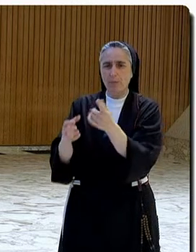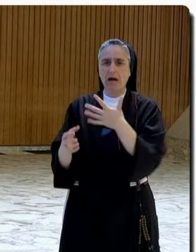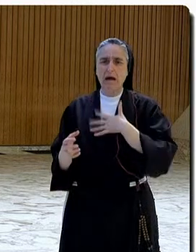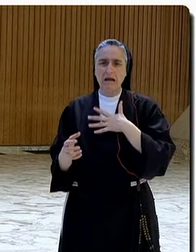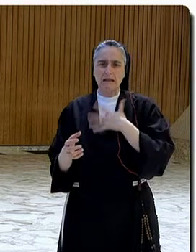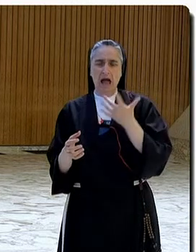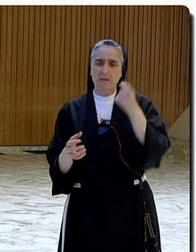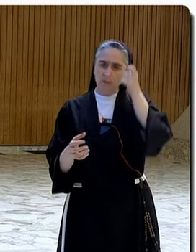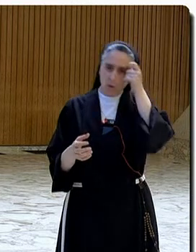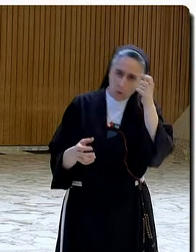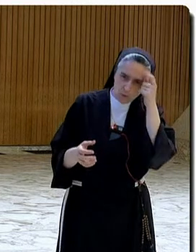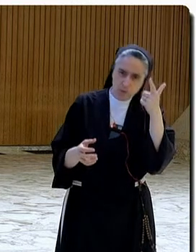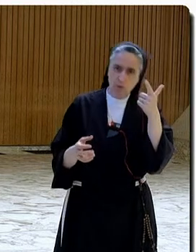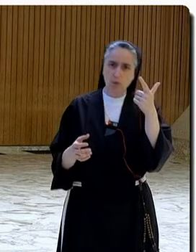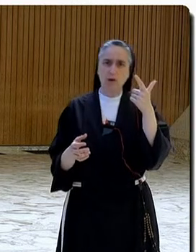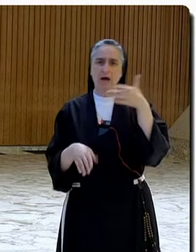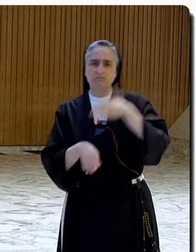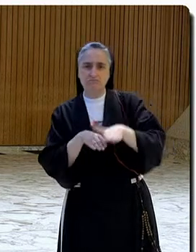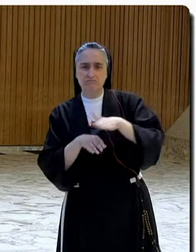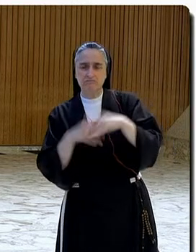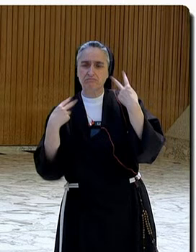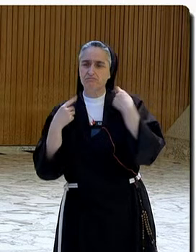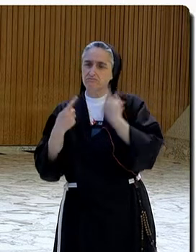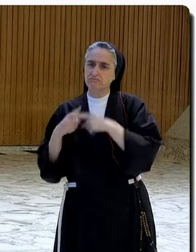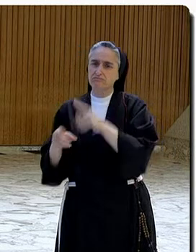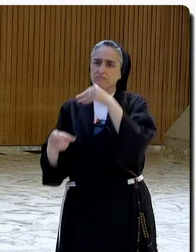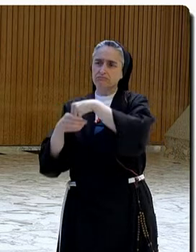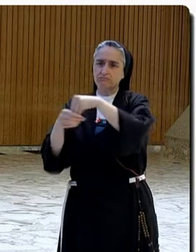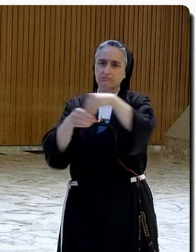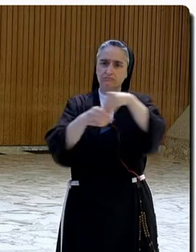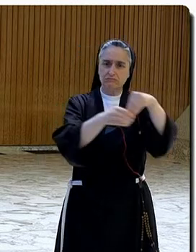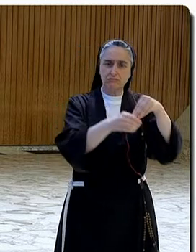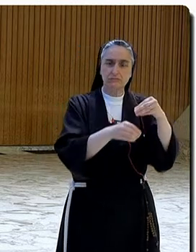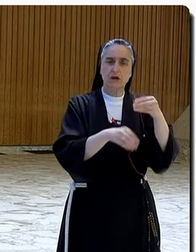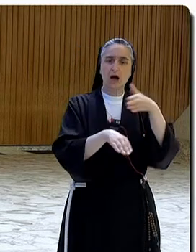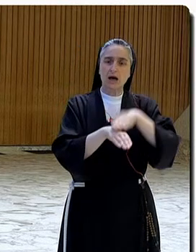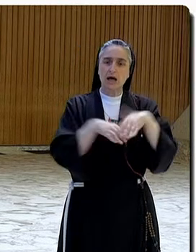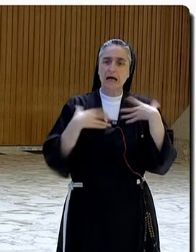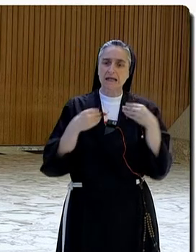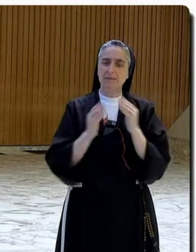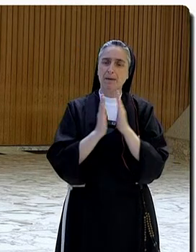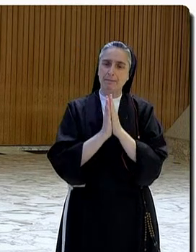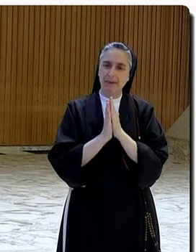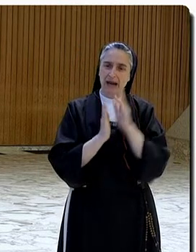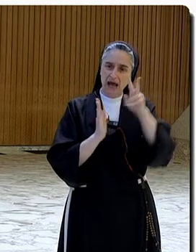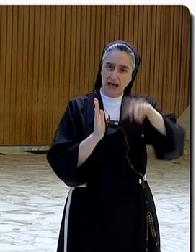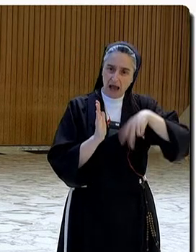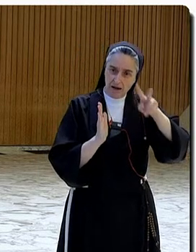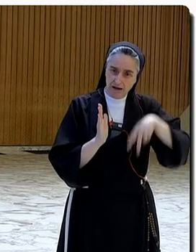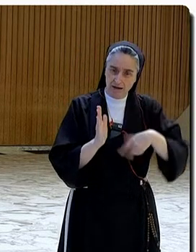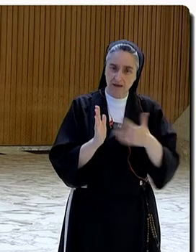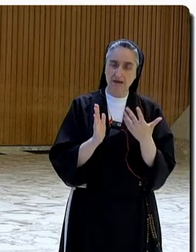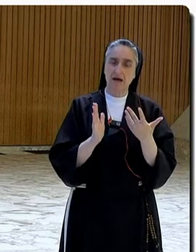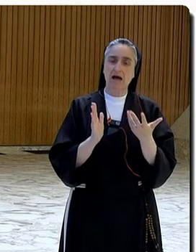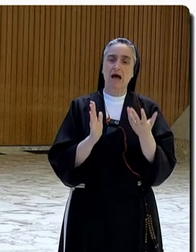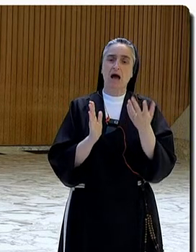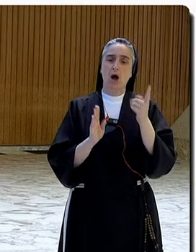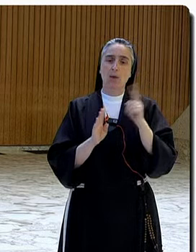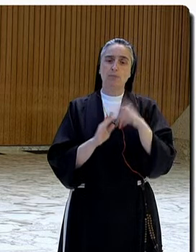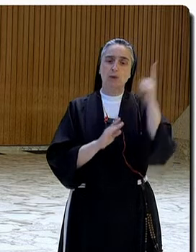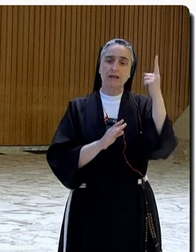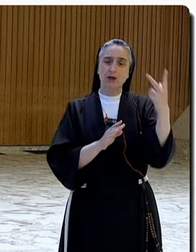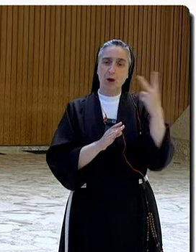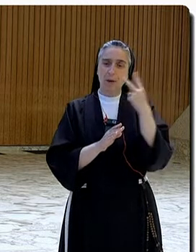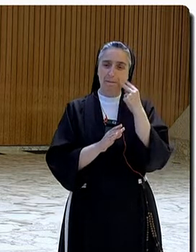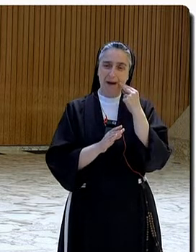età, culture, esperienze diverse, per spezzare la parola, condividere ciò che il